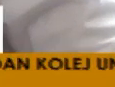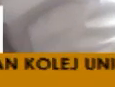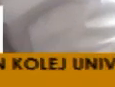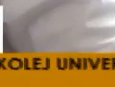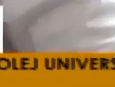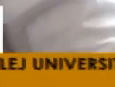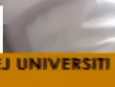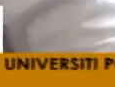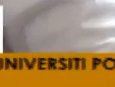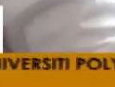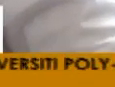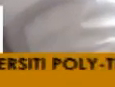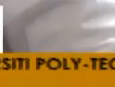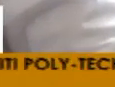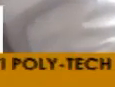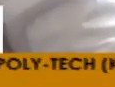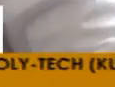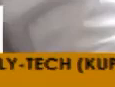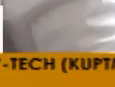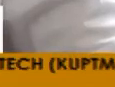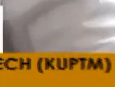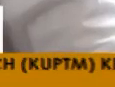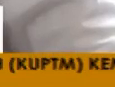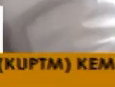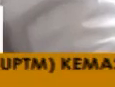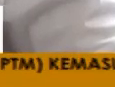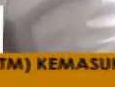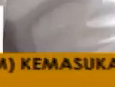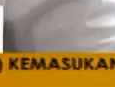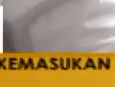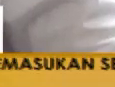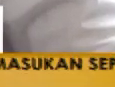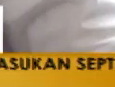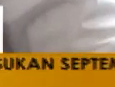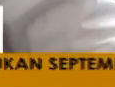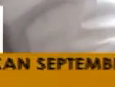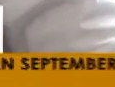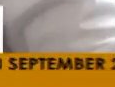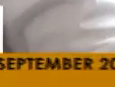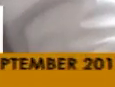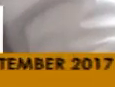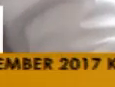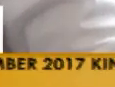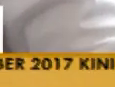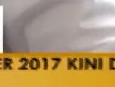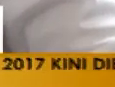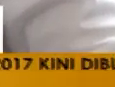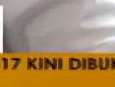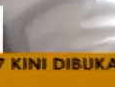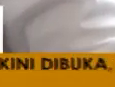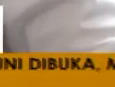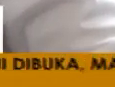Dan jangan menjadikan isu kemanusiaan ini sebagai isu agama dan isu politik.